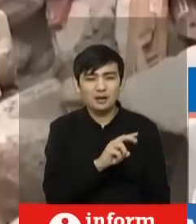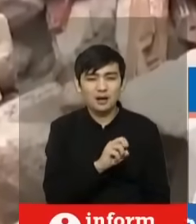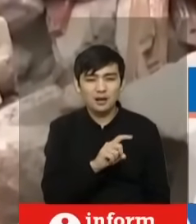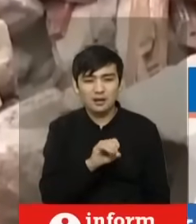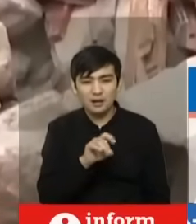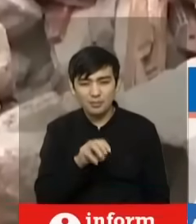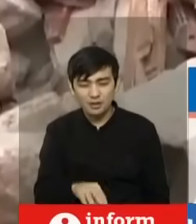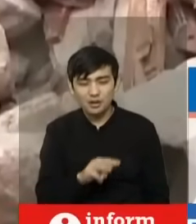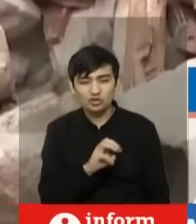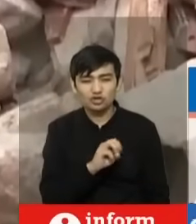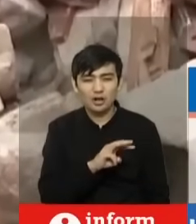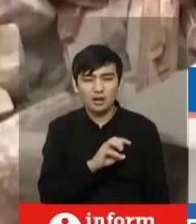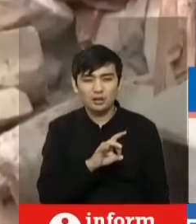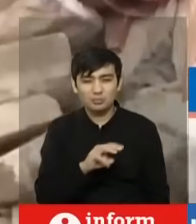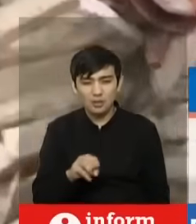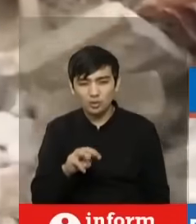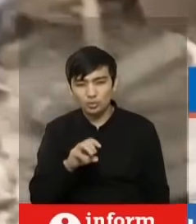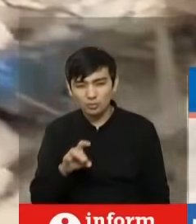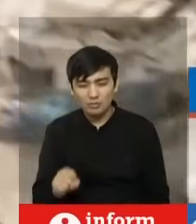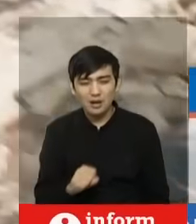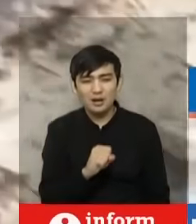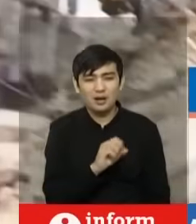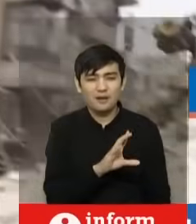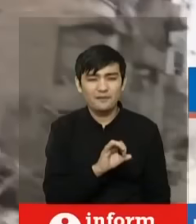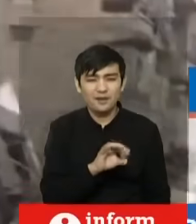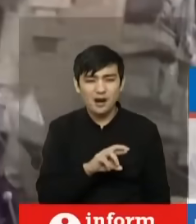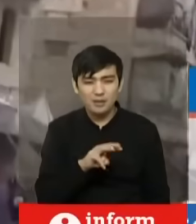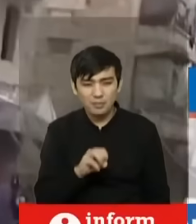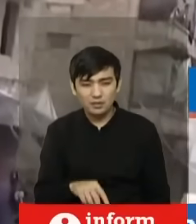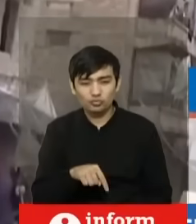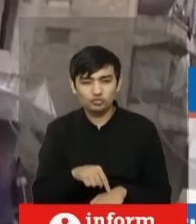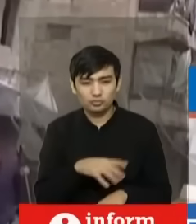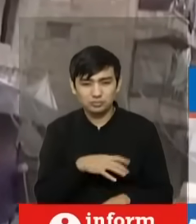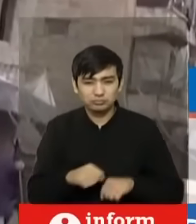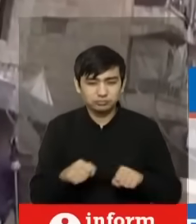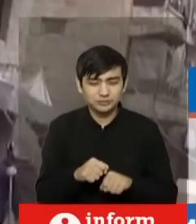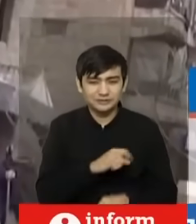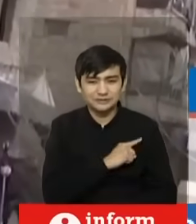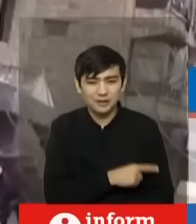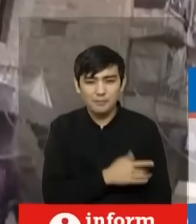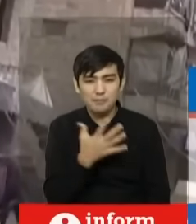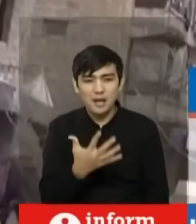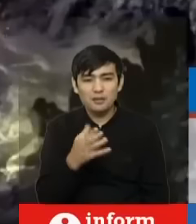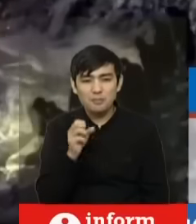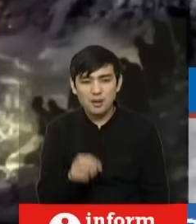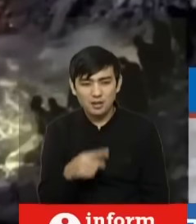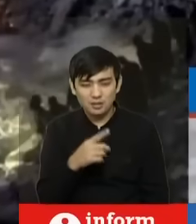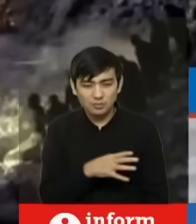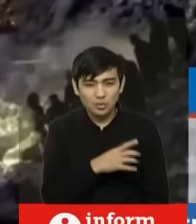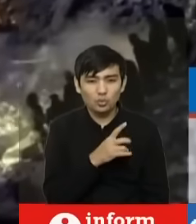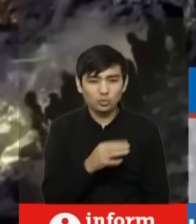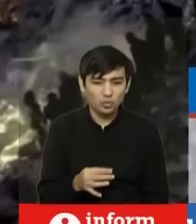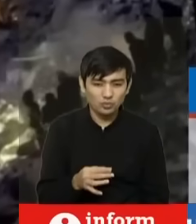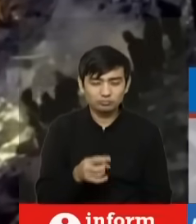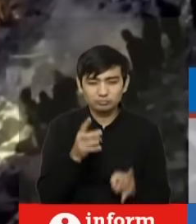Фурма және Адыяман аймақтарына да білініпті. Ал жергілікті шенеуніктер зілзаланың қуатын 5 балл деп бағалады. Десе де әзірге